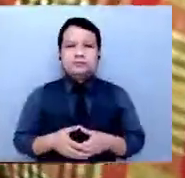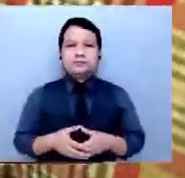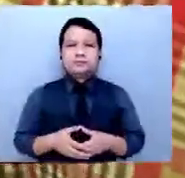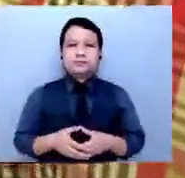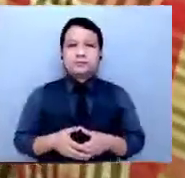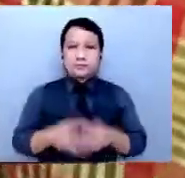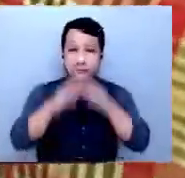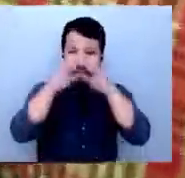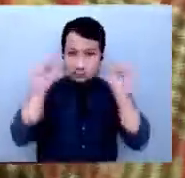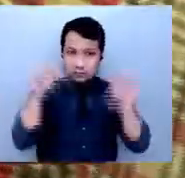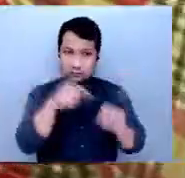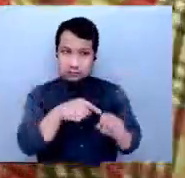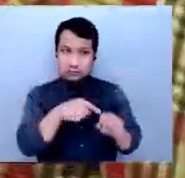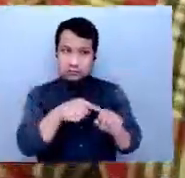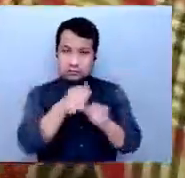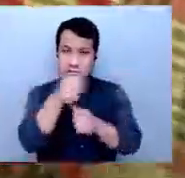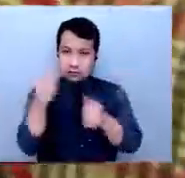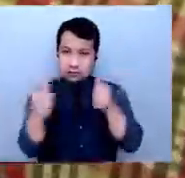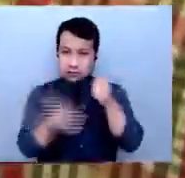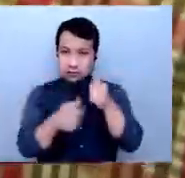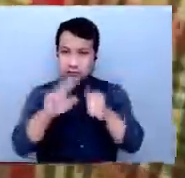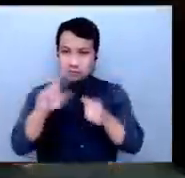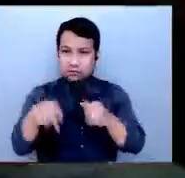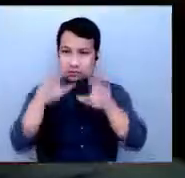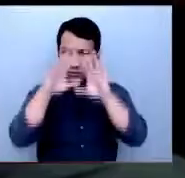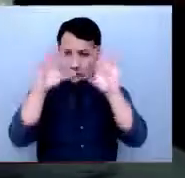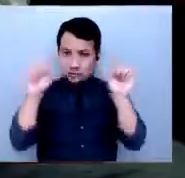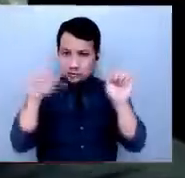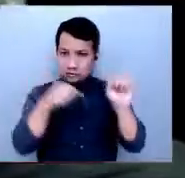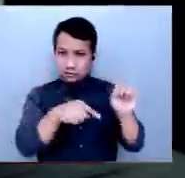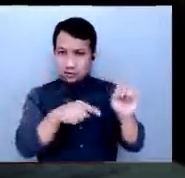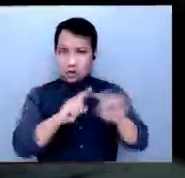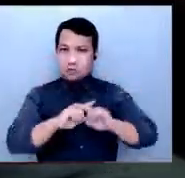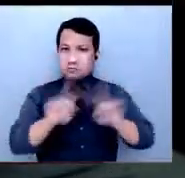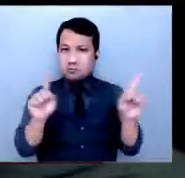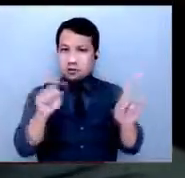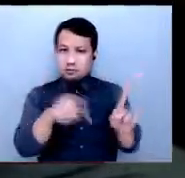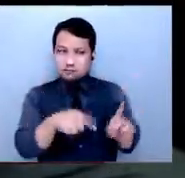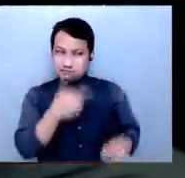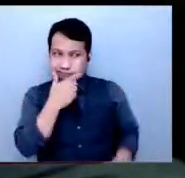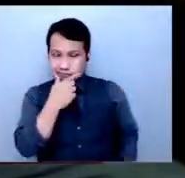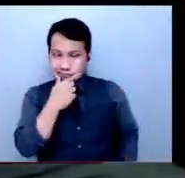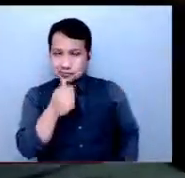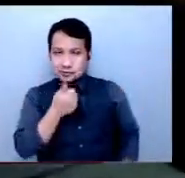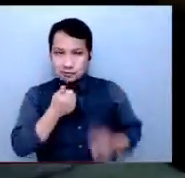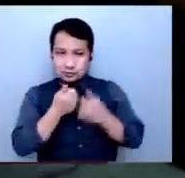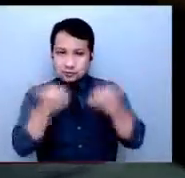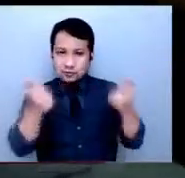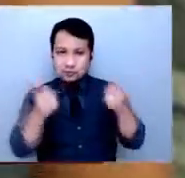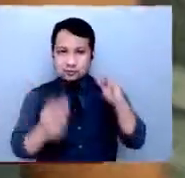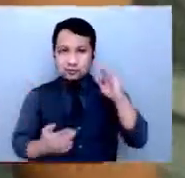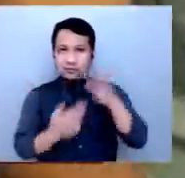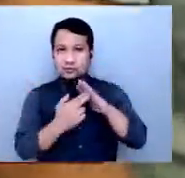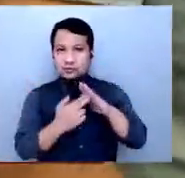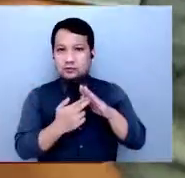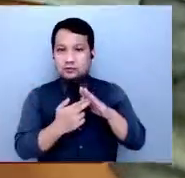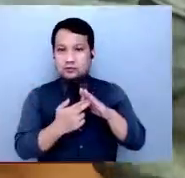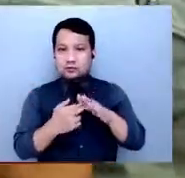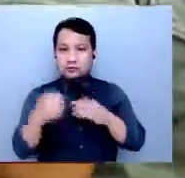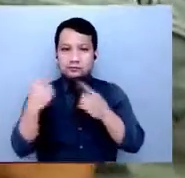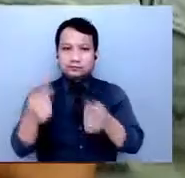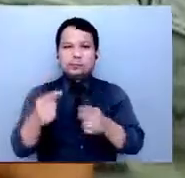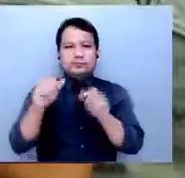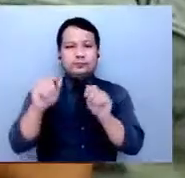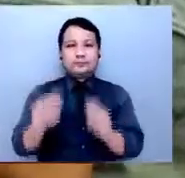Pangulo na pero tatakbo raw bilang Vice President. Yun nga lang biglang nag-anunsyong magre-retiro. Hanggang sa nitong Sabado,